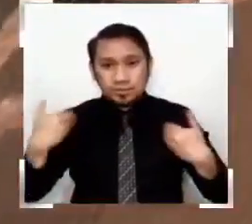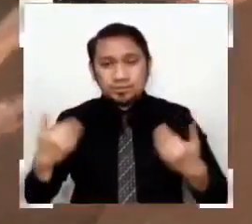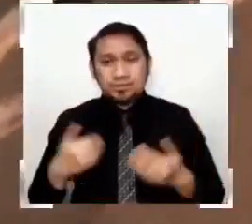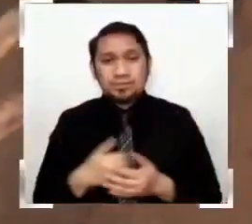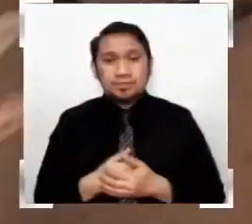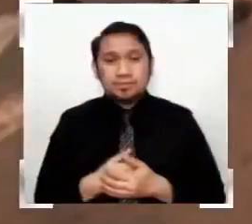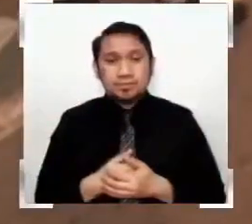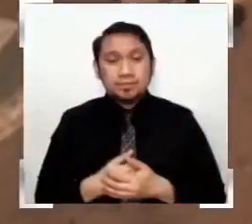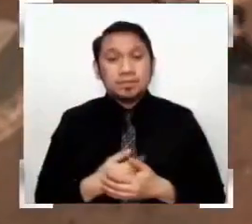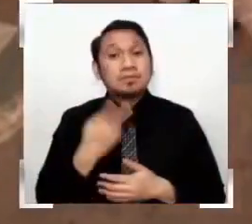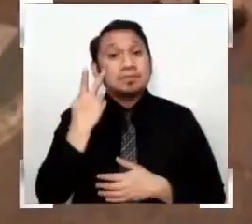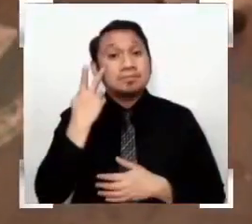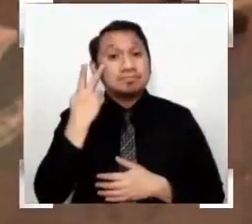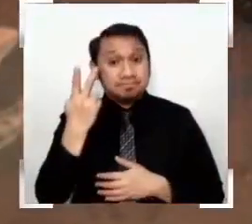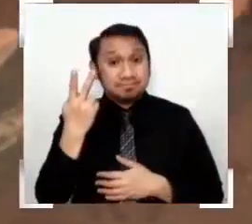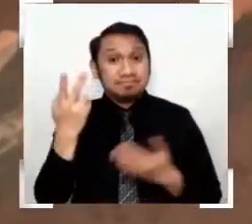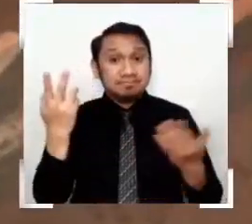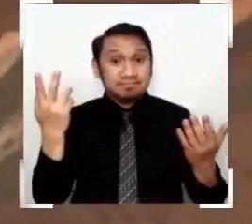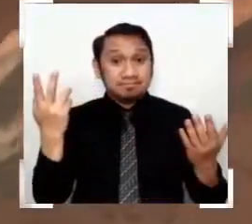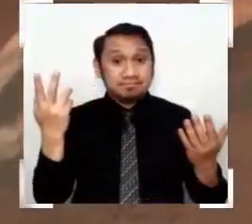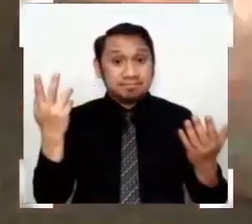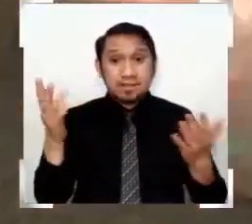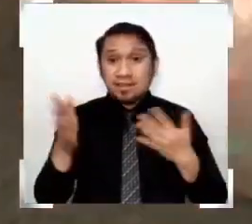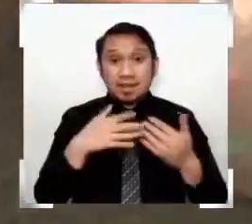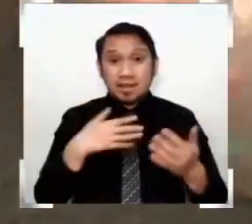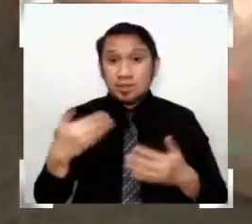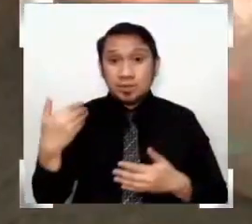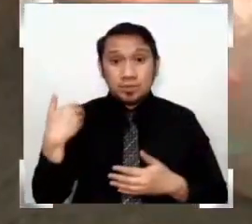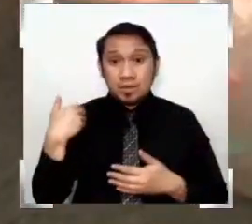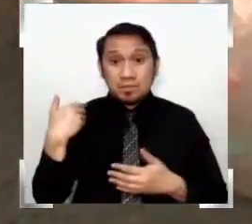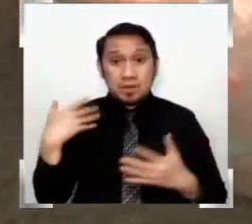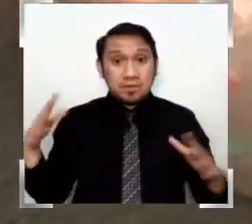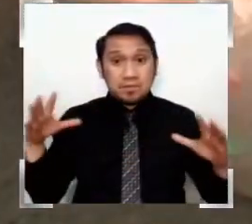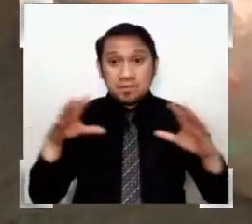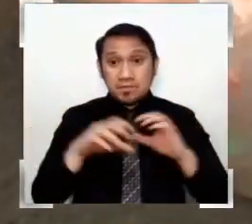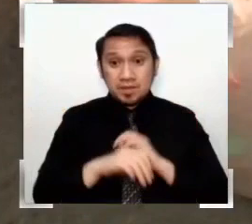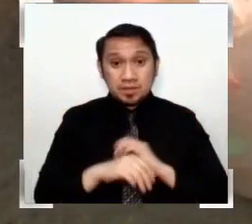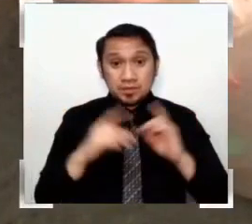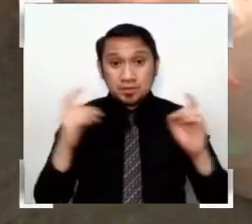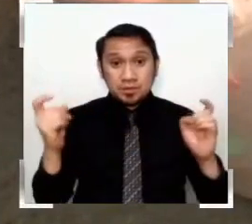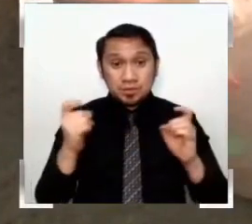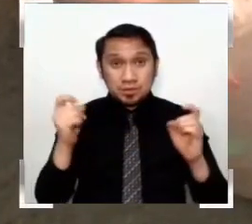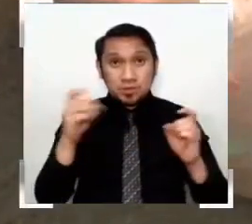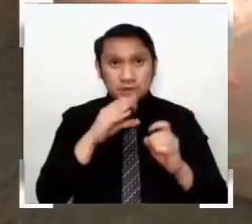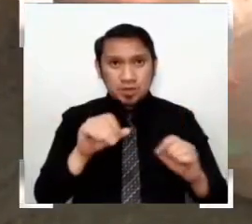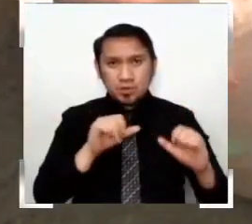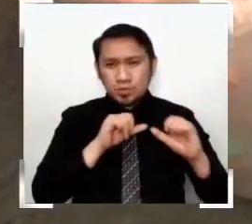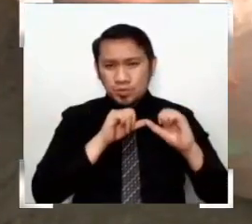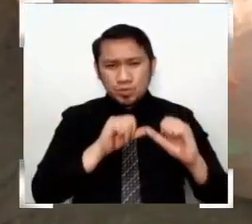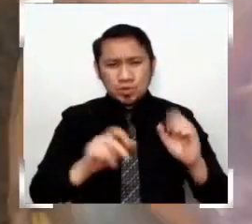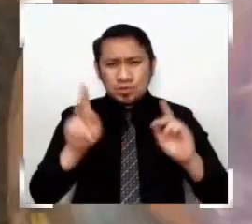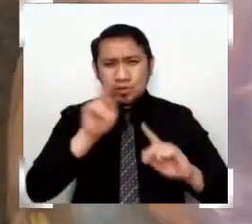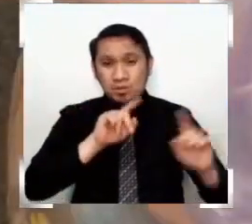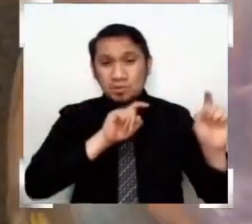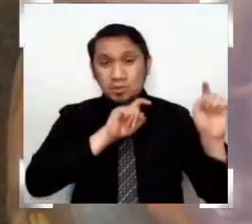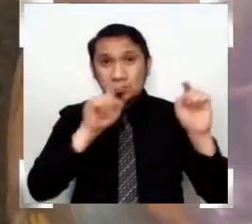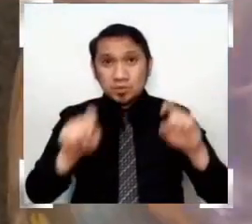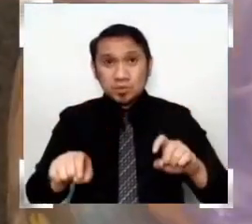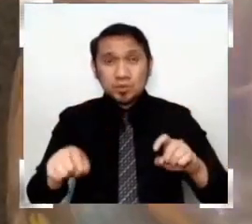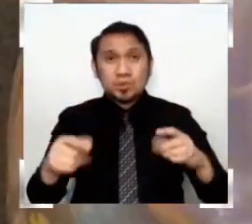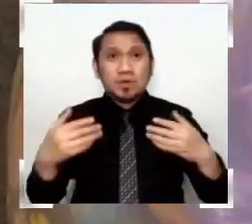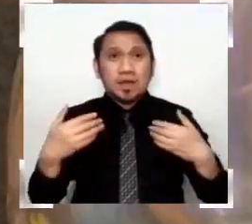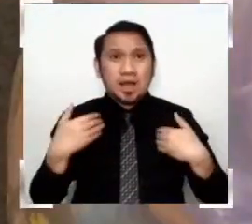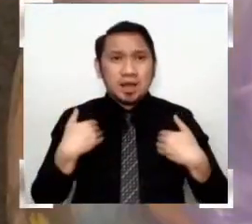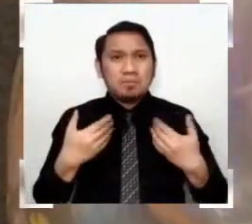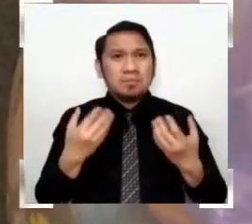Kapansin-pansin din na kahit hindi pa tapos ang pagdiriwang at tuloy ang pagdating ng mga deboto, mayat-maya pa rin ang paglinis sa